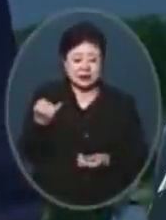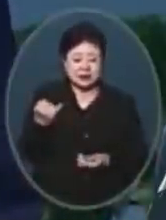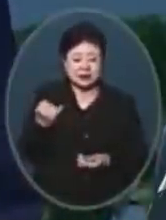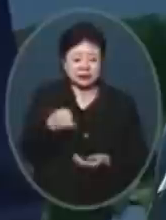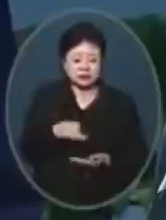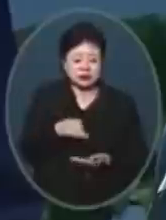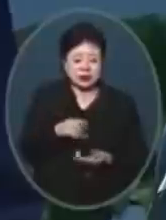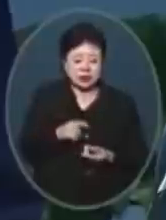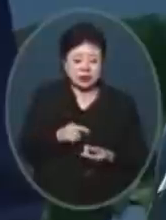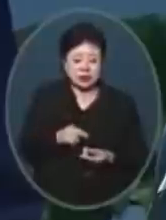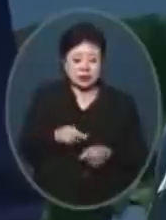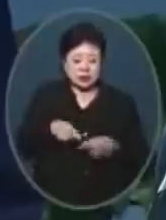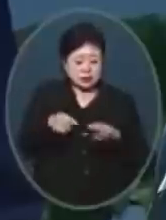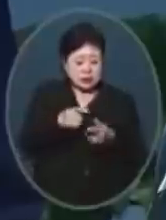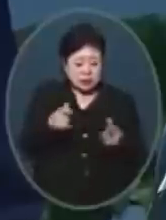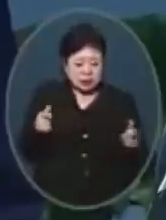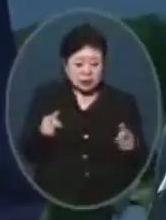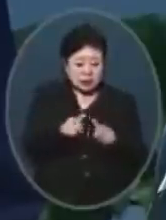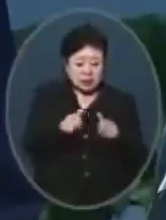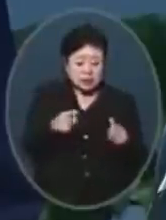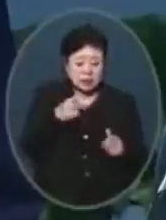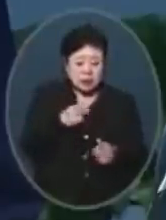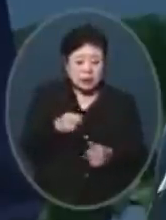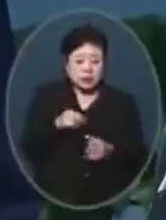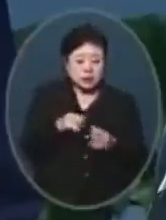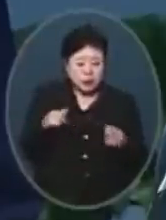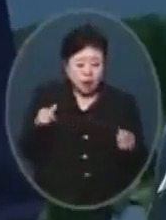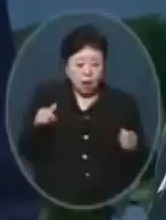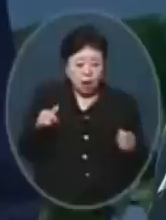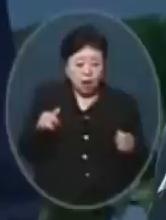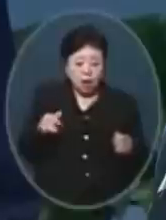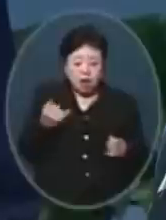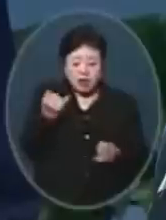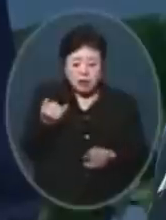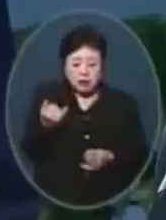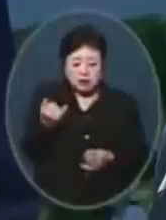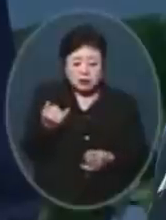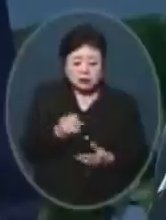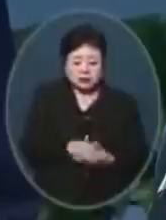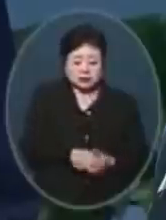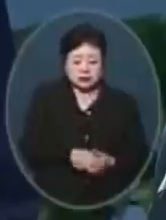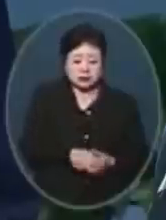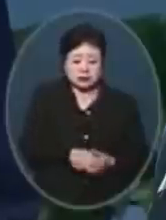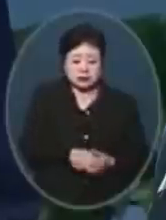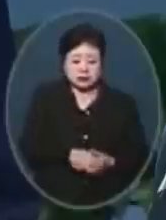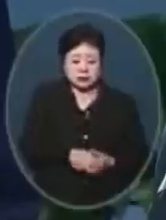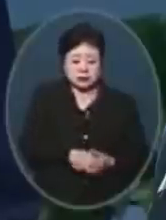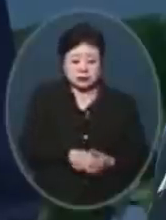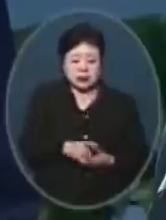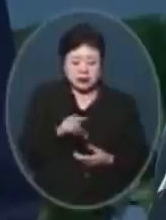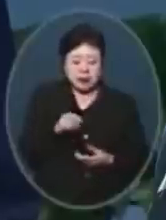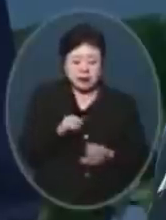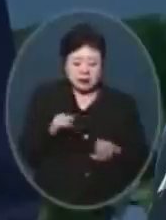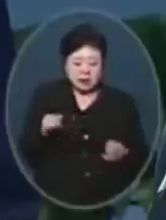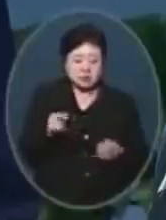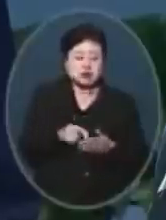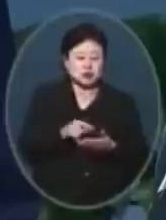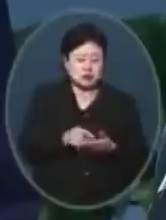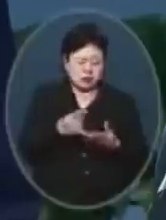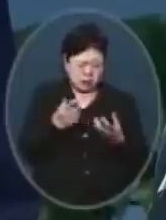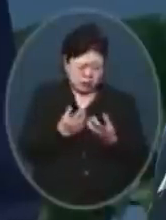넣지 않습니다. 남자만 5,000명이었으면 여자들은 한 10,000명쯤 되었을지